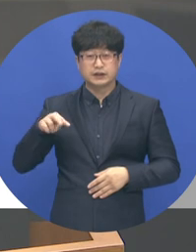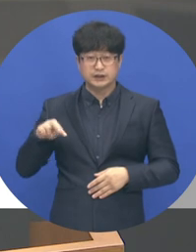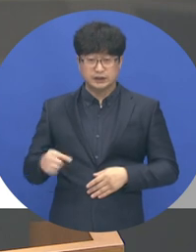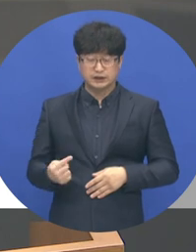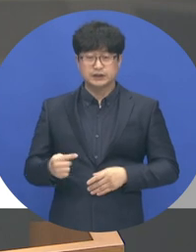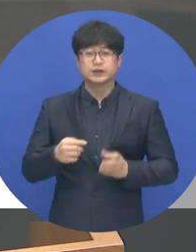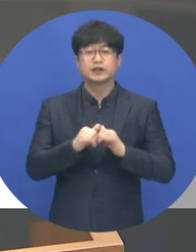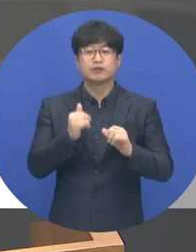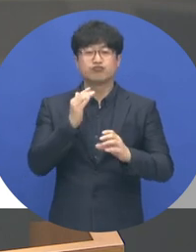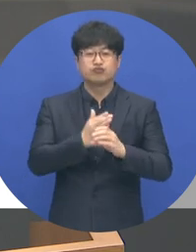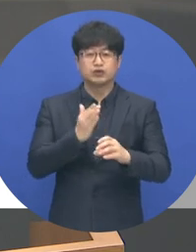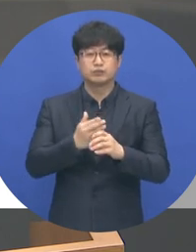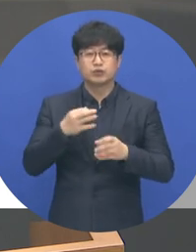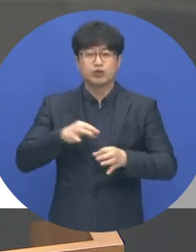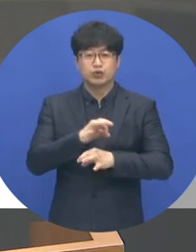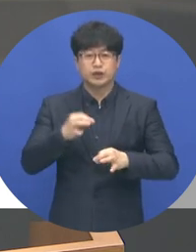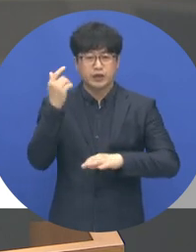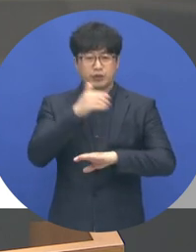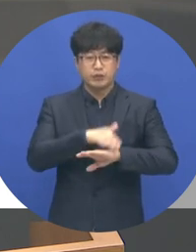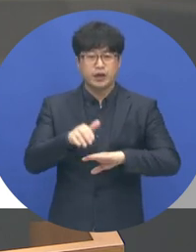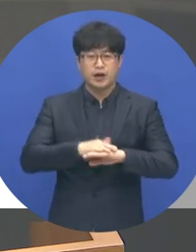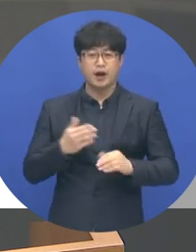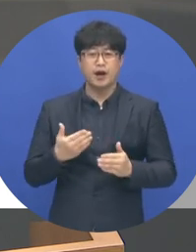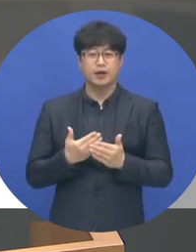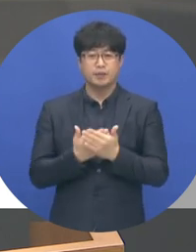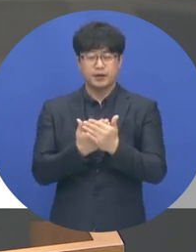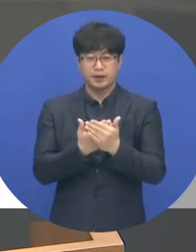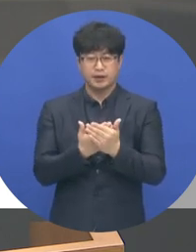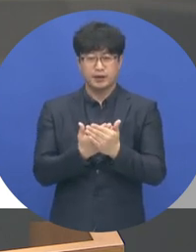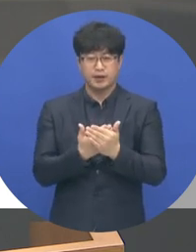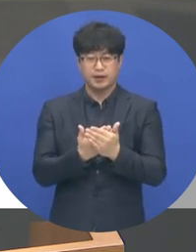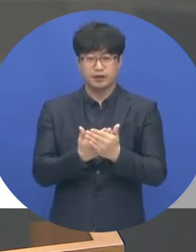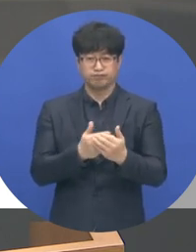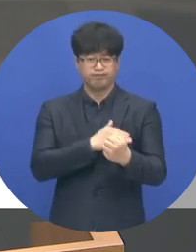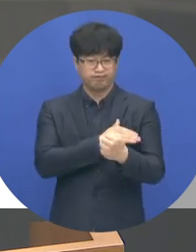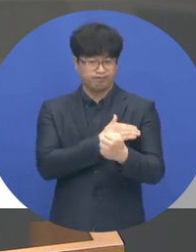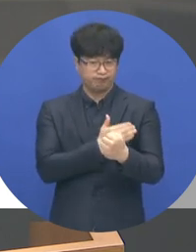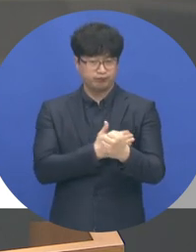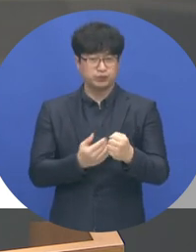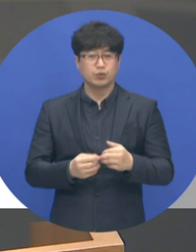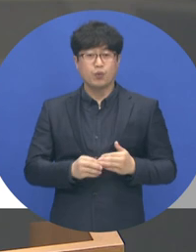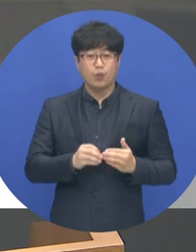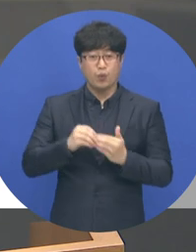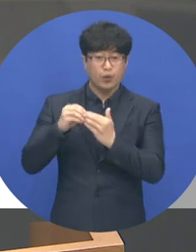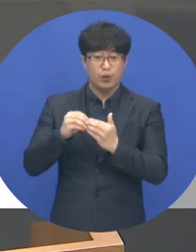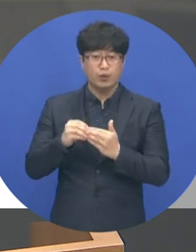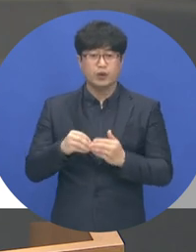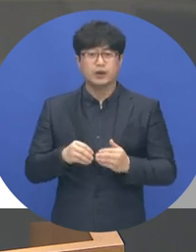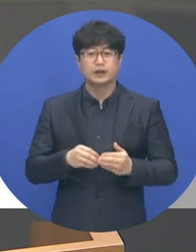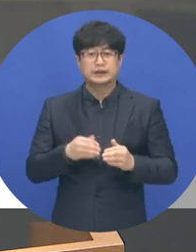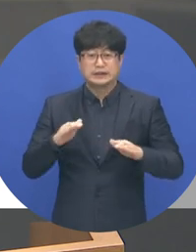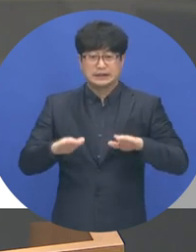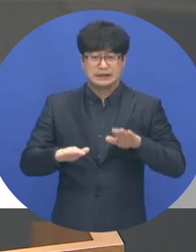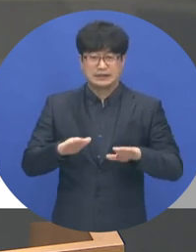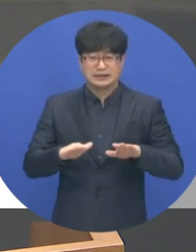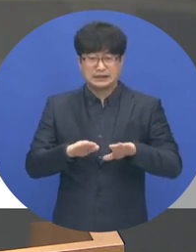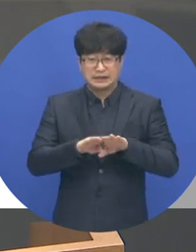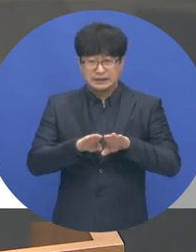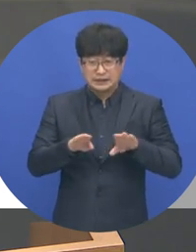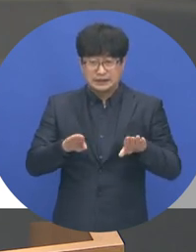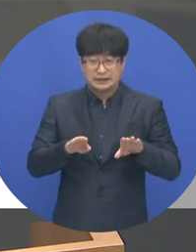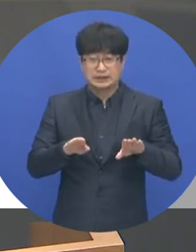사람 중심의 경제 전략으로 성장 잠재력을 끌어올리고 양극화된 계층과